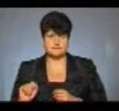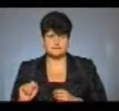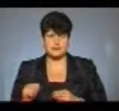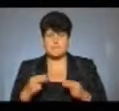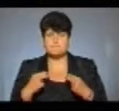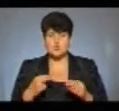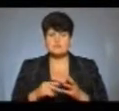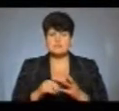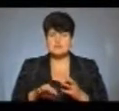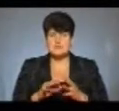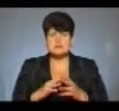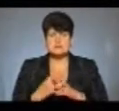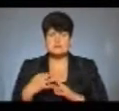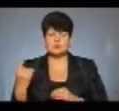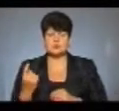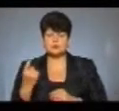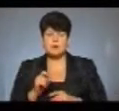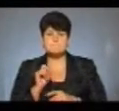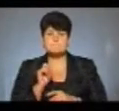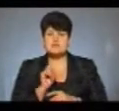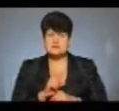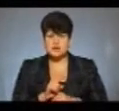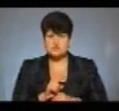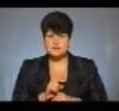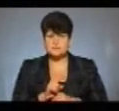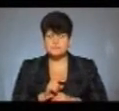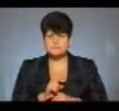Продаж земель сільськогосподарського призначення ще